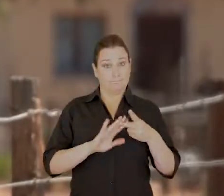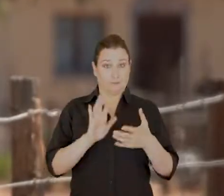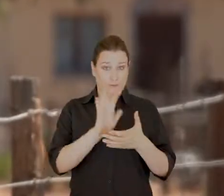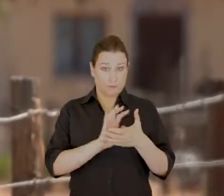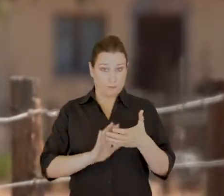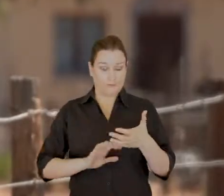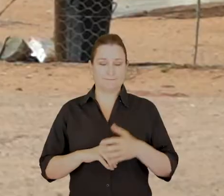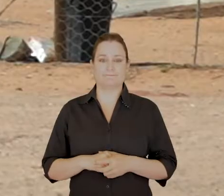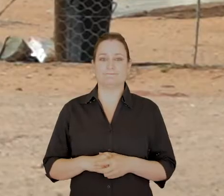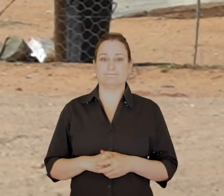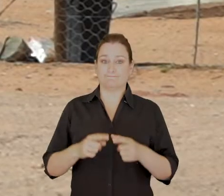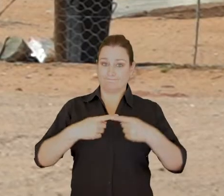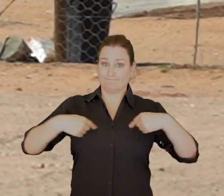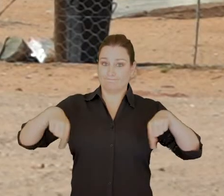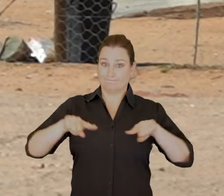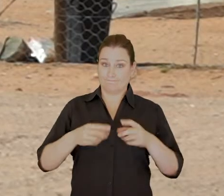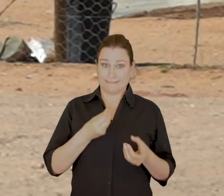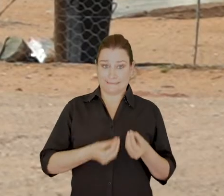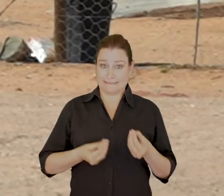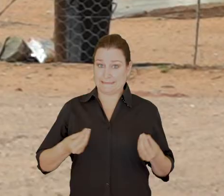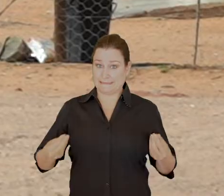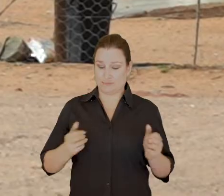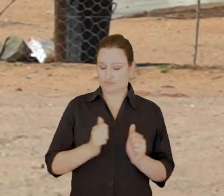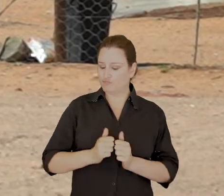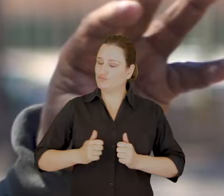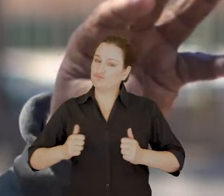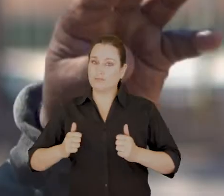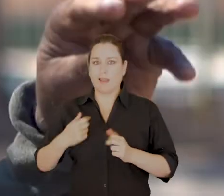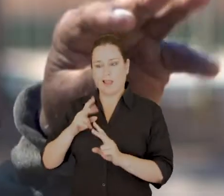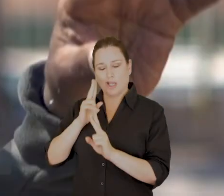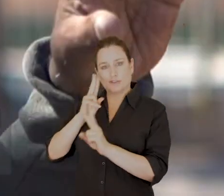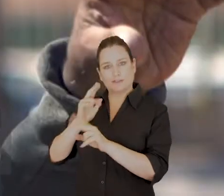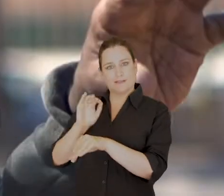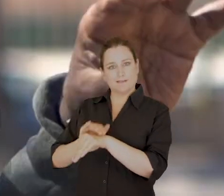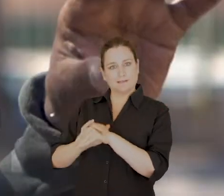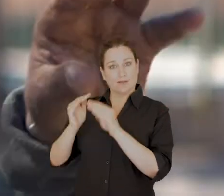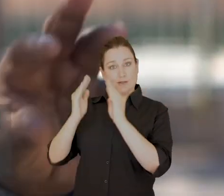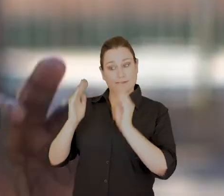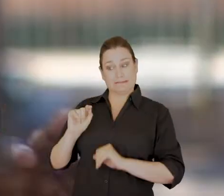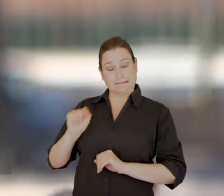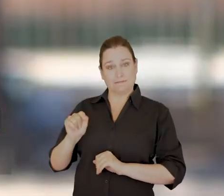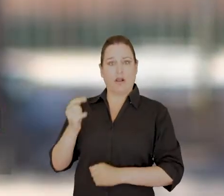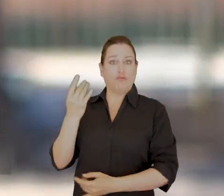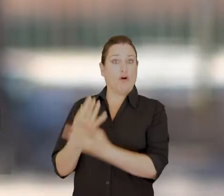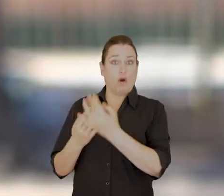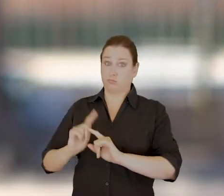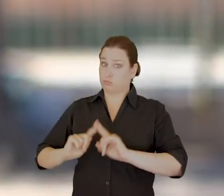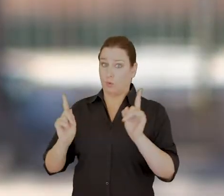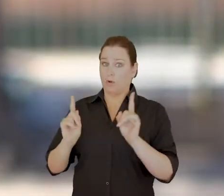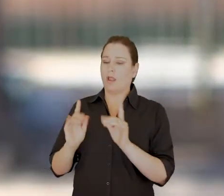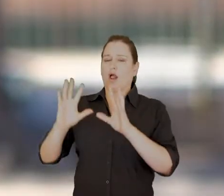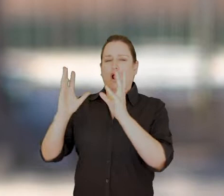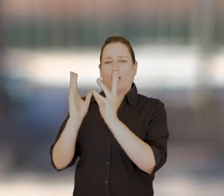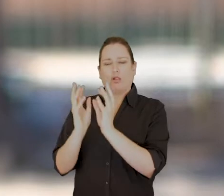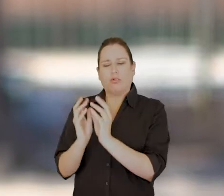Nou, as die mensvreder kom, dan sit jy in die dankoot, dan lokeer jy by die huis, en jy sit in die kookhuis. Nou, jy mag ons sê,